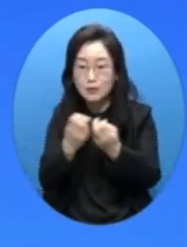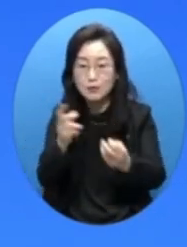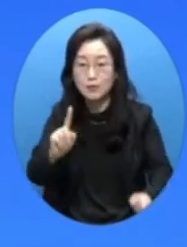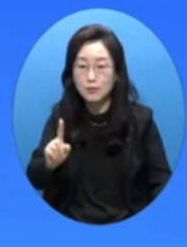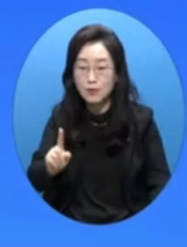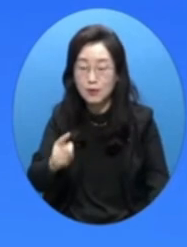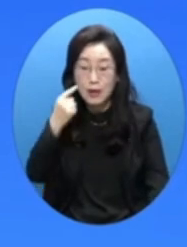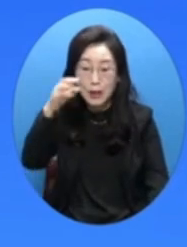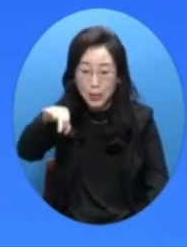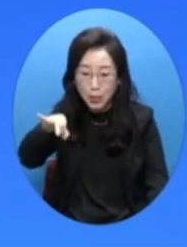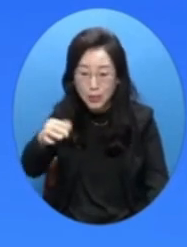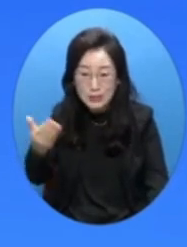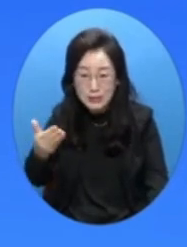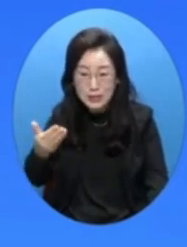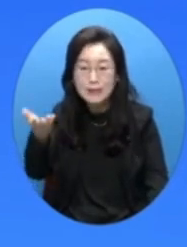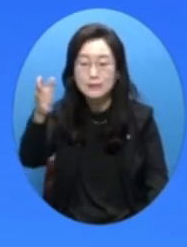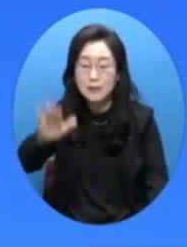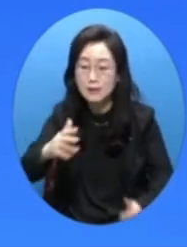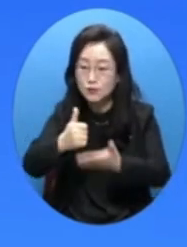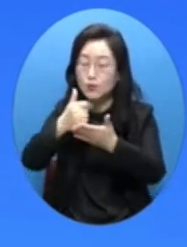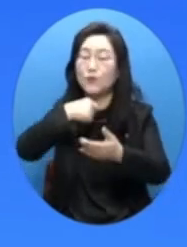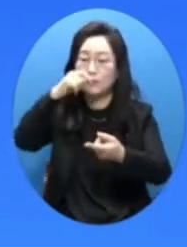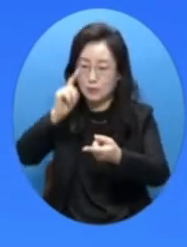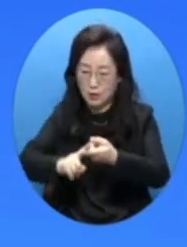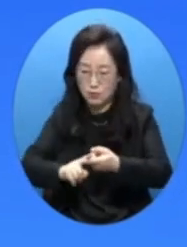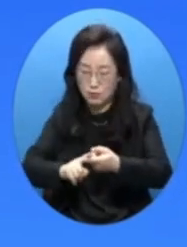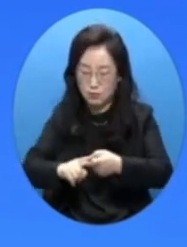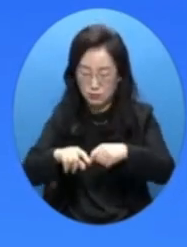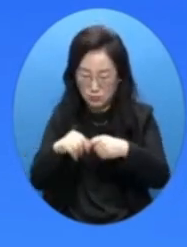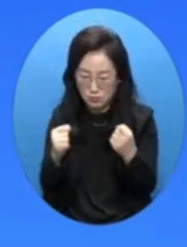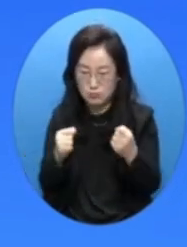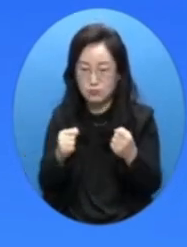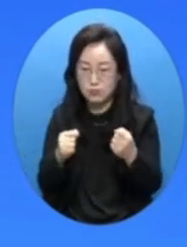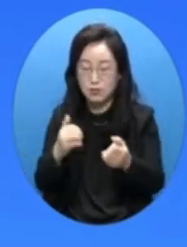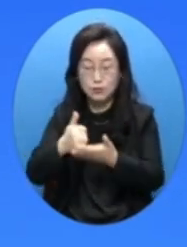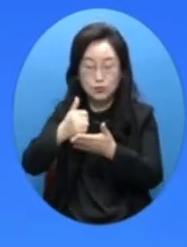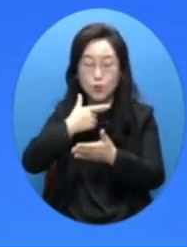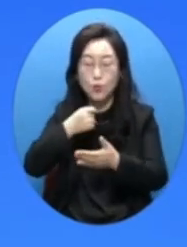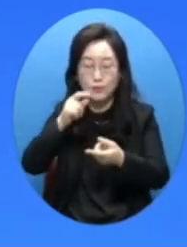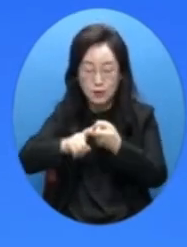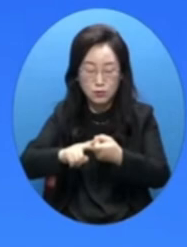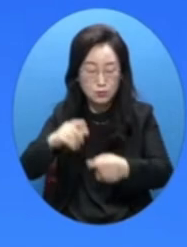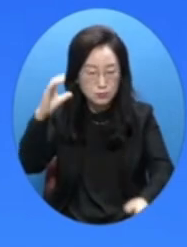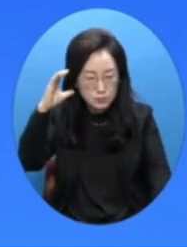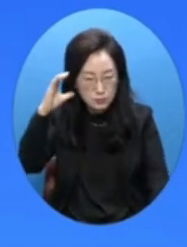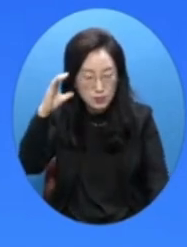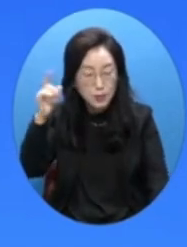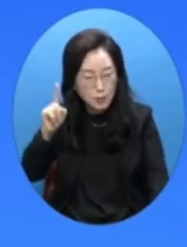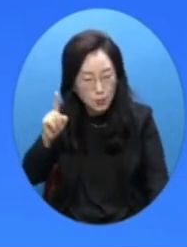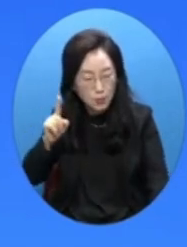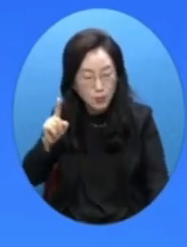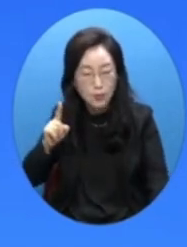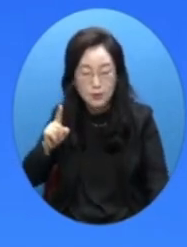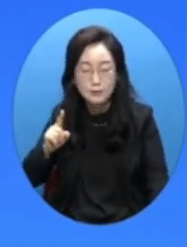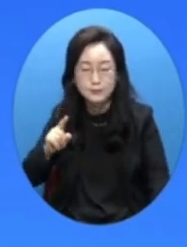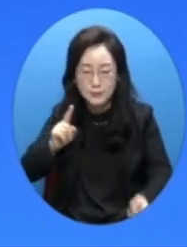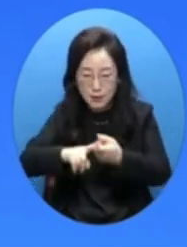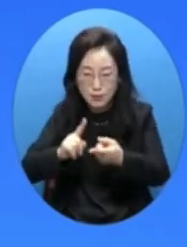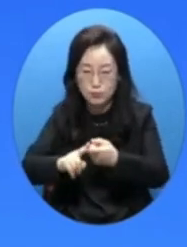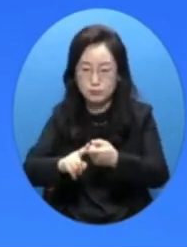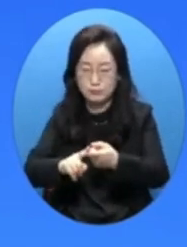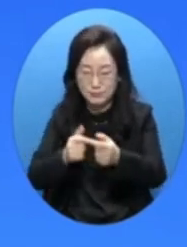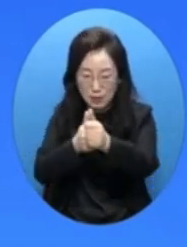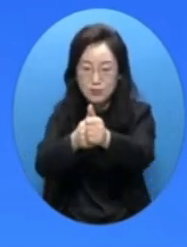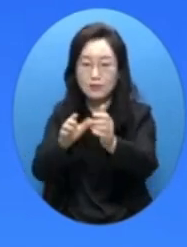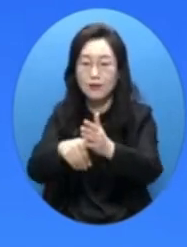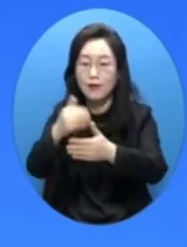아무리 작은 일이라고 할지라도 주님의 뜻을 따라야 되는 것입니다 주의 뜻에 귀를 기울이고 음성이 그 귀를 기울이고 그